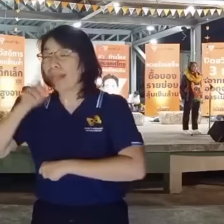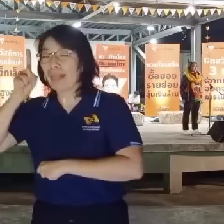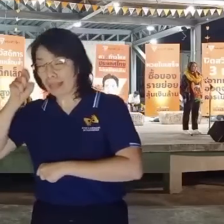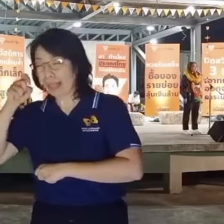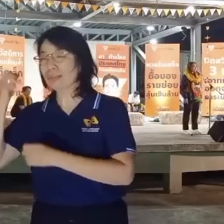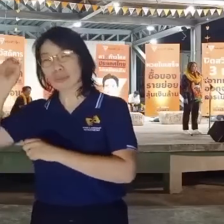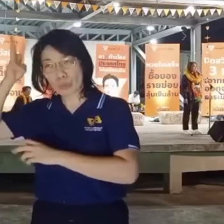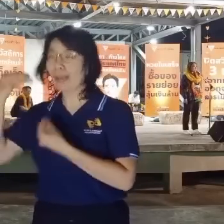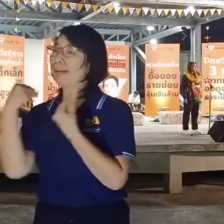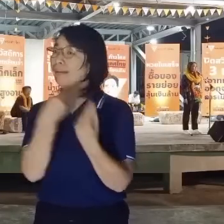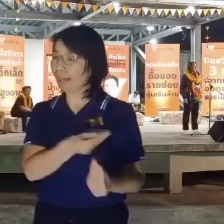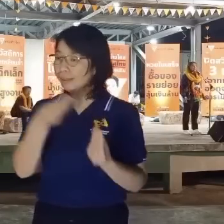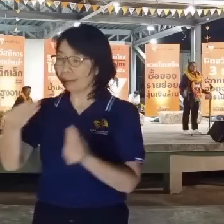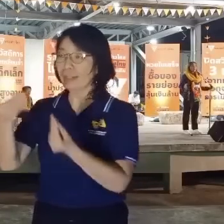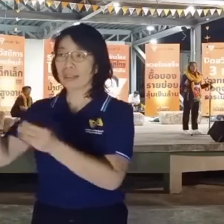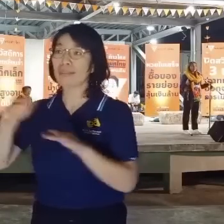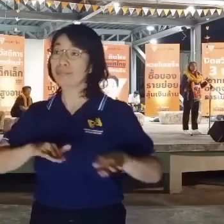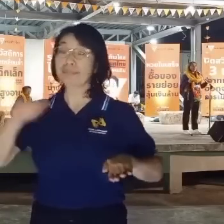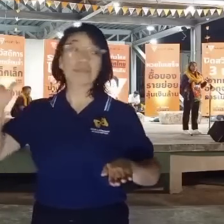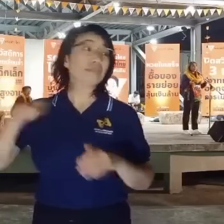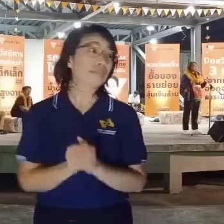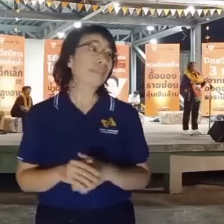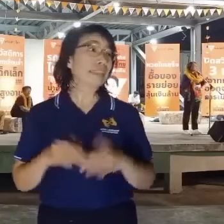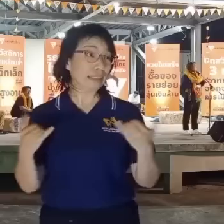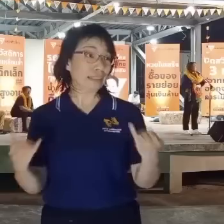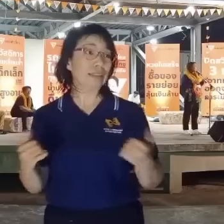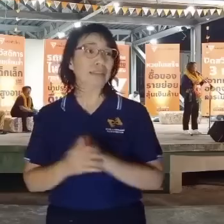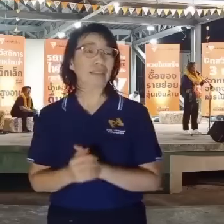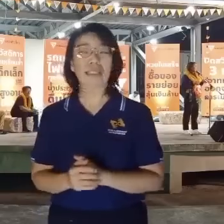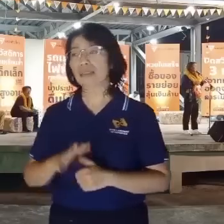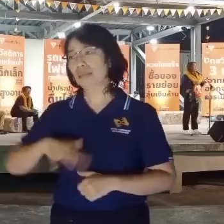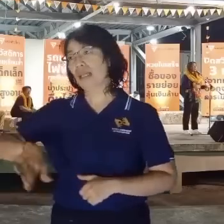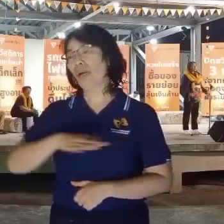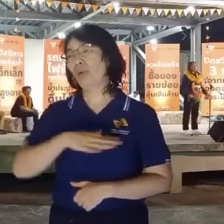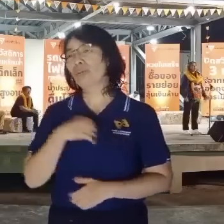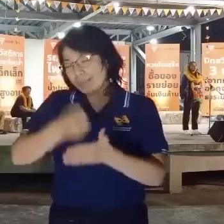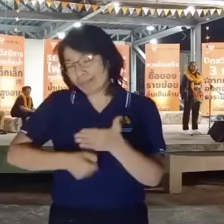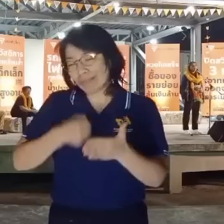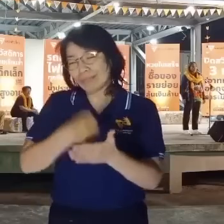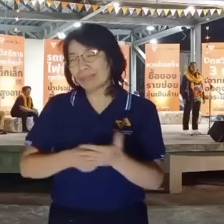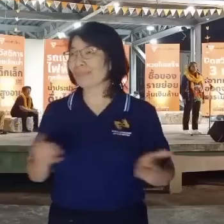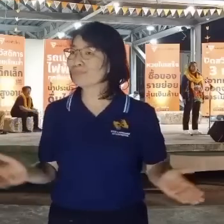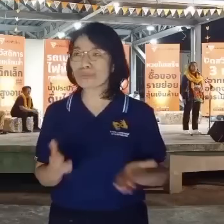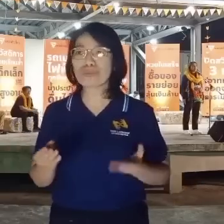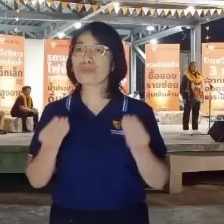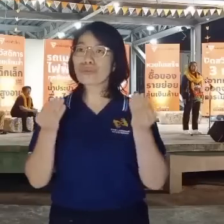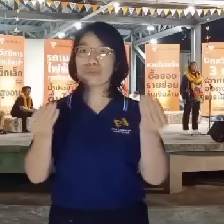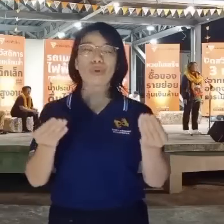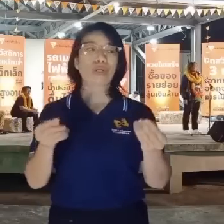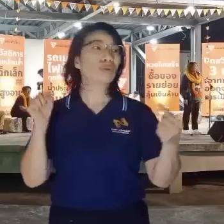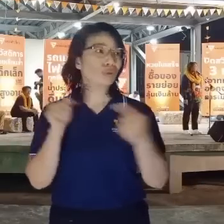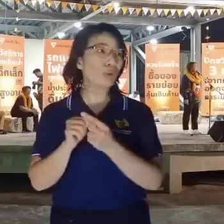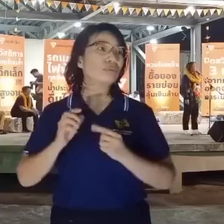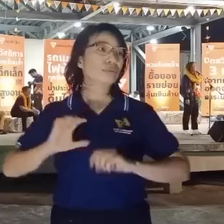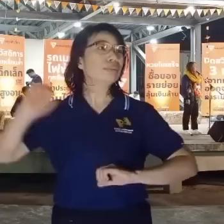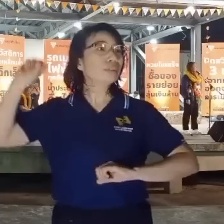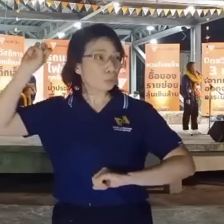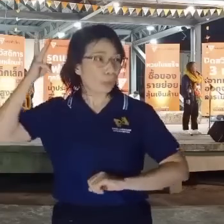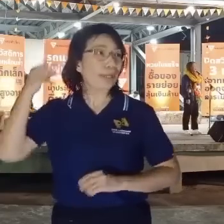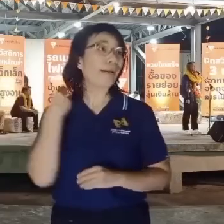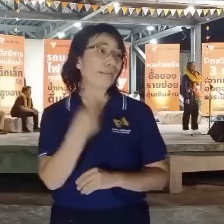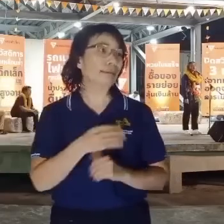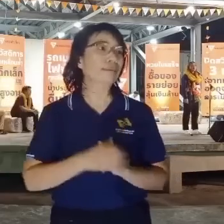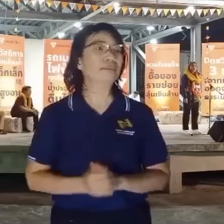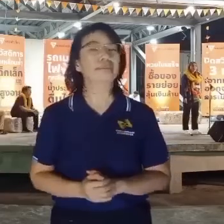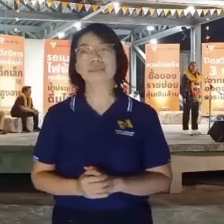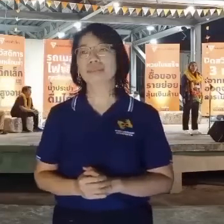ชีวิตและนั่นคือสิ่งที่เราต้องการผลักดันมาโดยตลอดในเรื่องของรัฐสวัสดิการวันนี้คงไม่ต้องพูดเยอะเพ